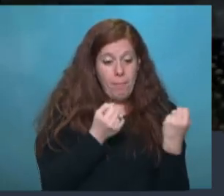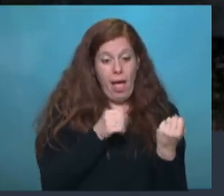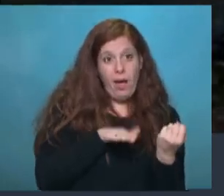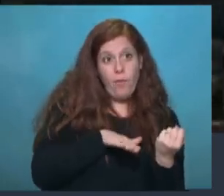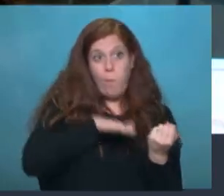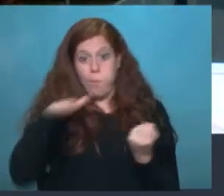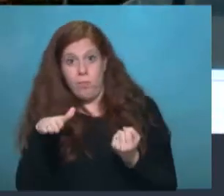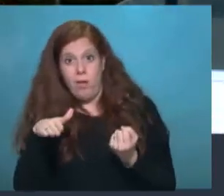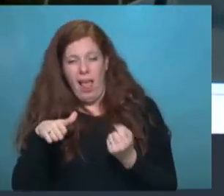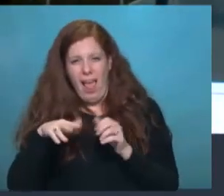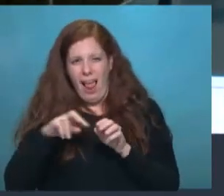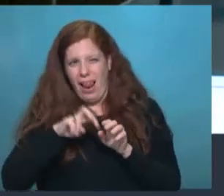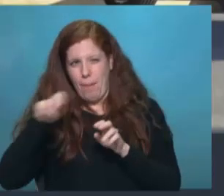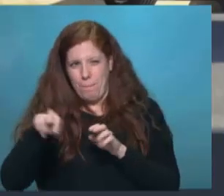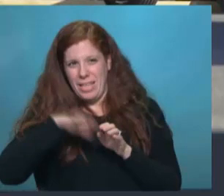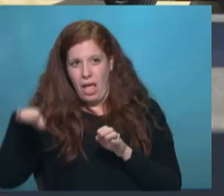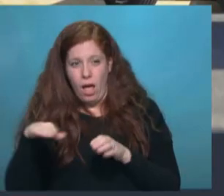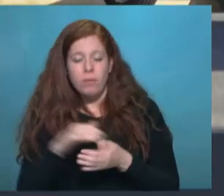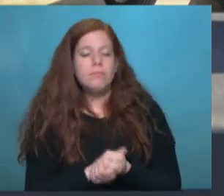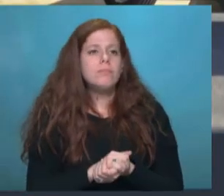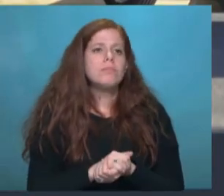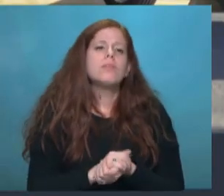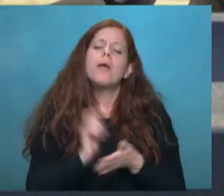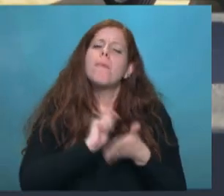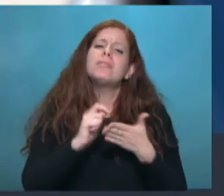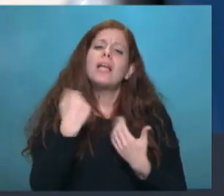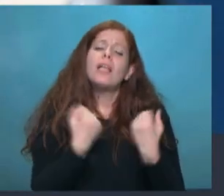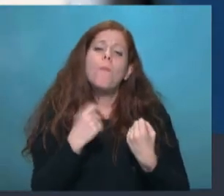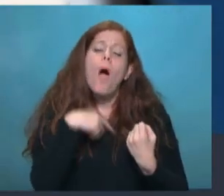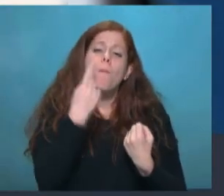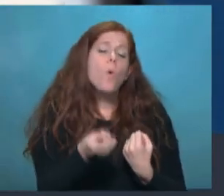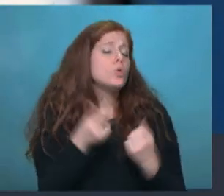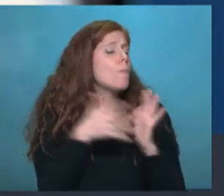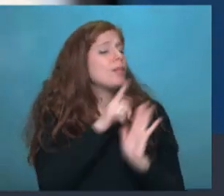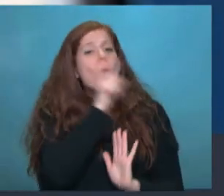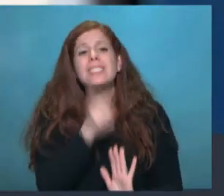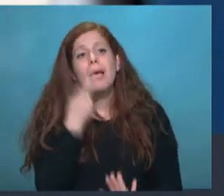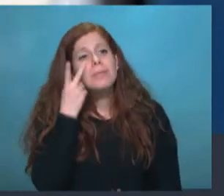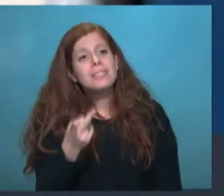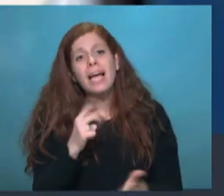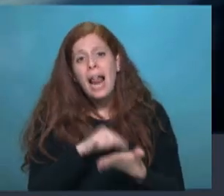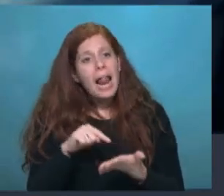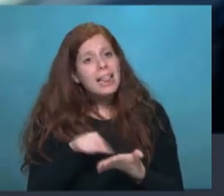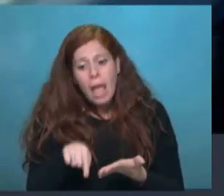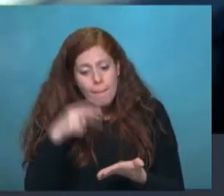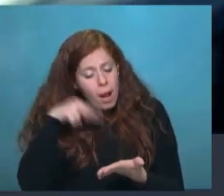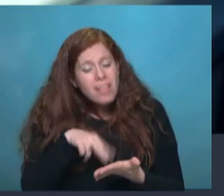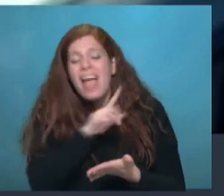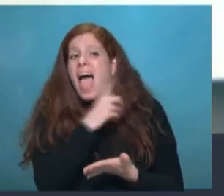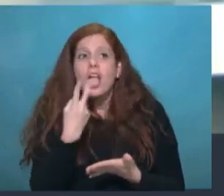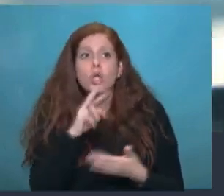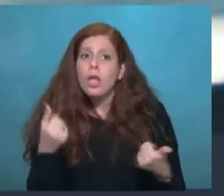על המדרכה. במשרד התחבורה אמרו לנו בתגובה שהבוחנים לא צריכים להסתכל על הטאבלט ואין יותר תאונות